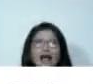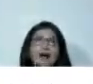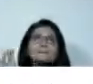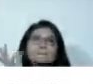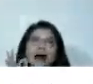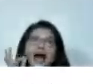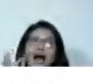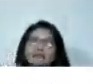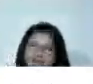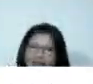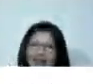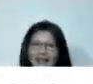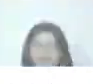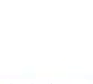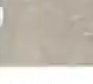Sorry ya.